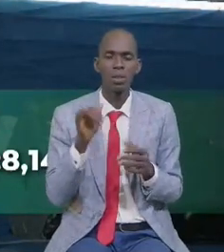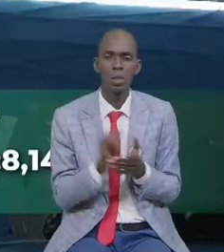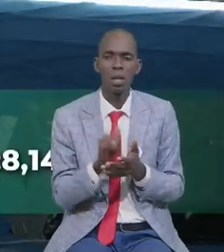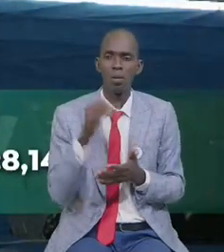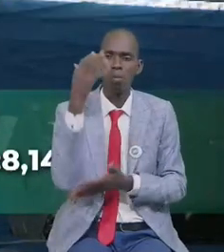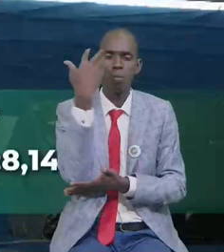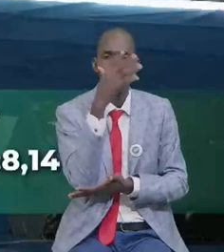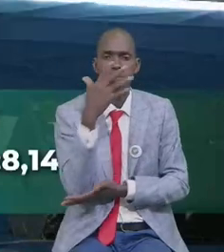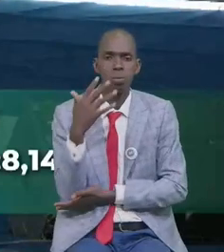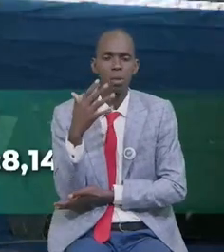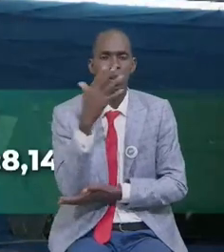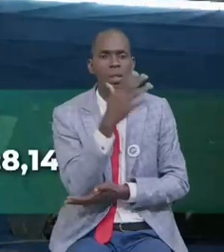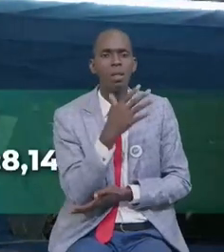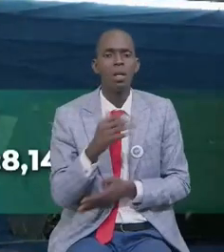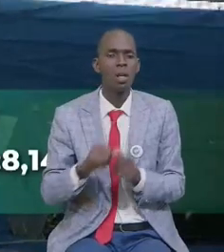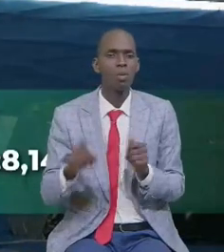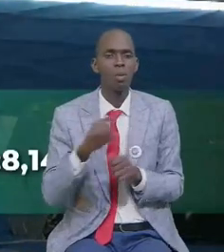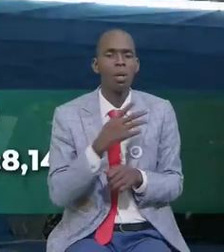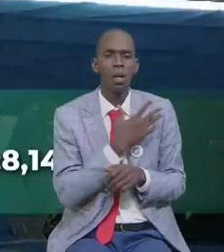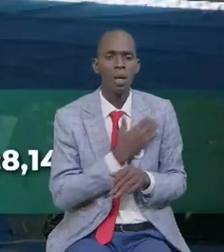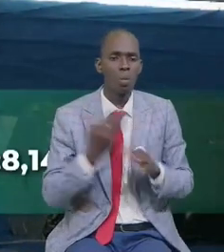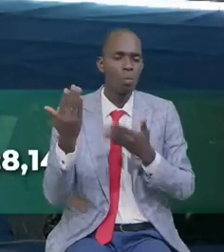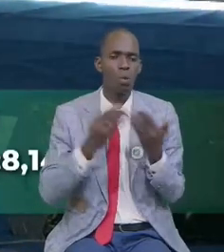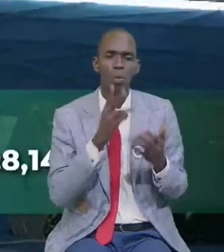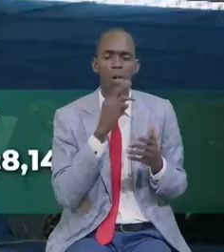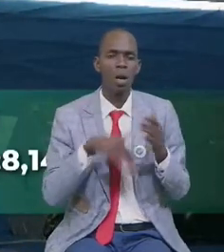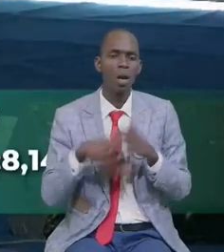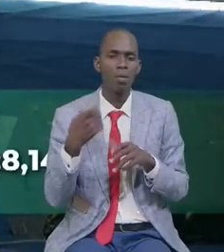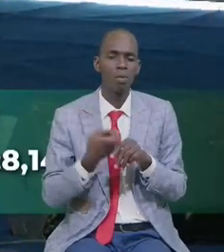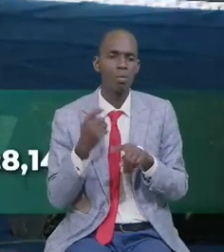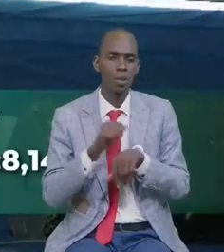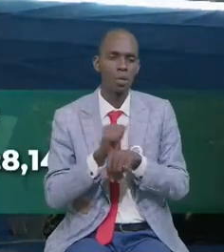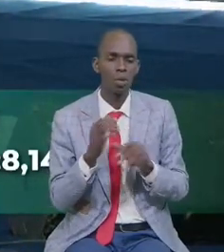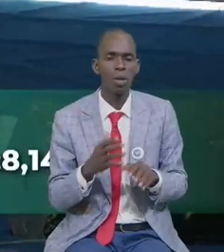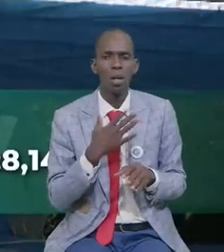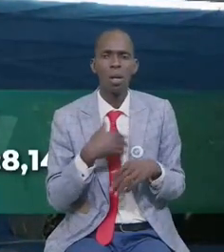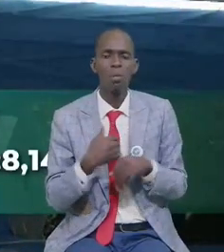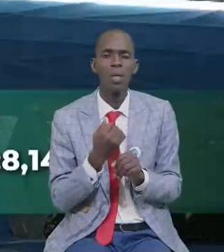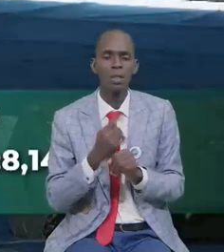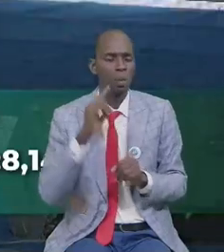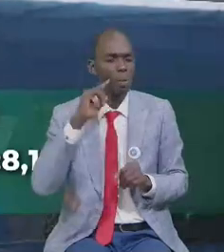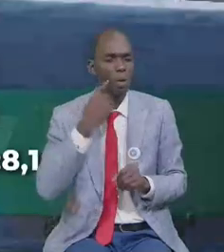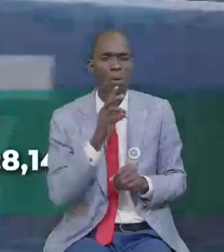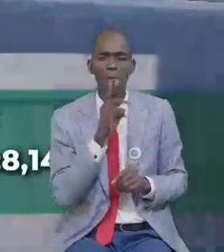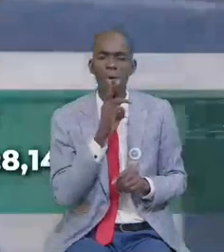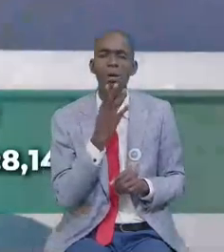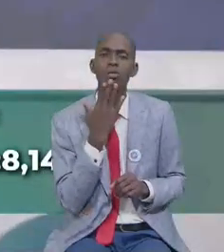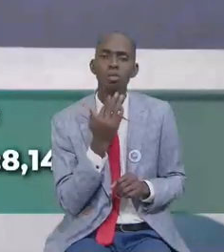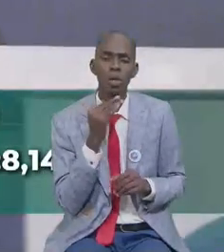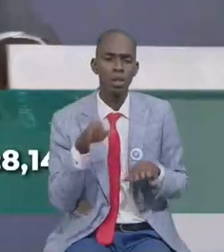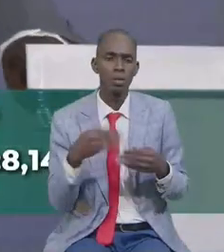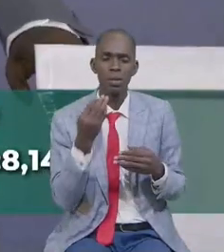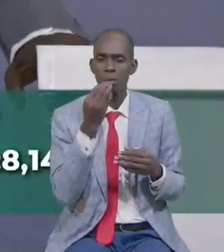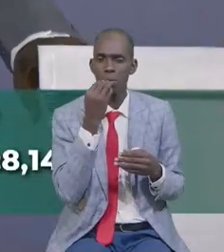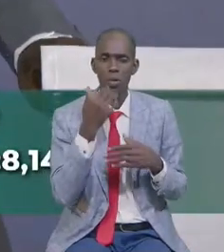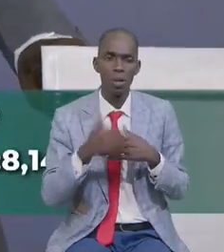Et il buvait l'eau du rocher et personne ne pouvait le faire. Immédiatement que Pierre, il leur a donné la manne du ciel.